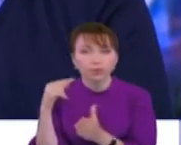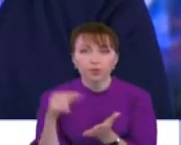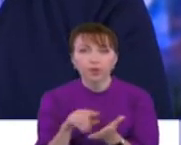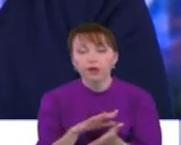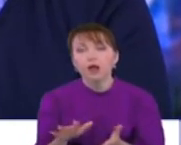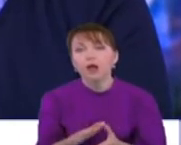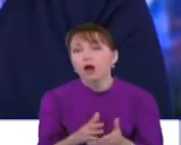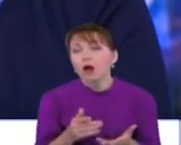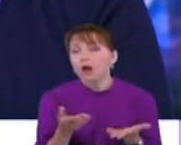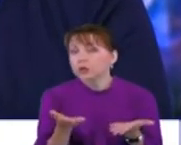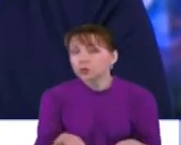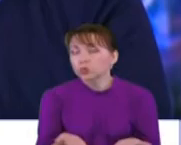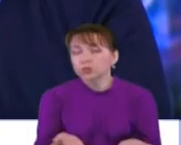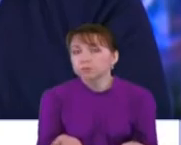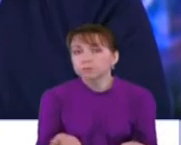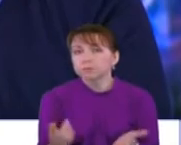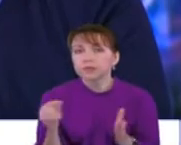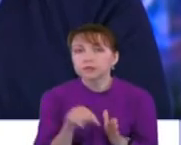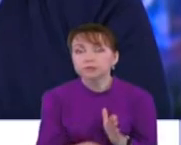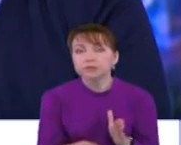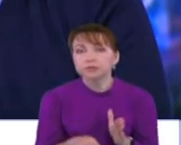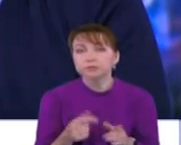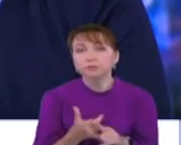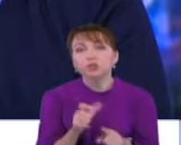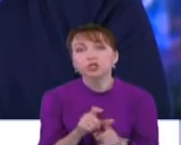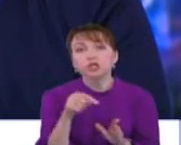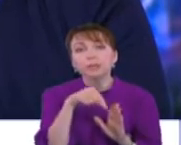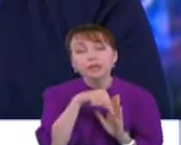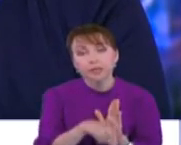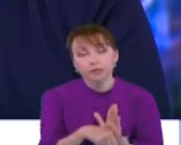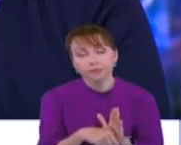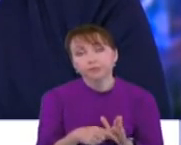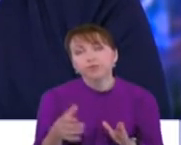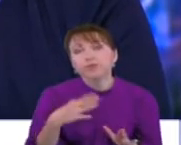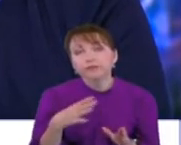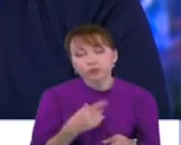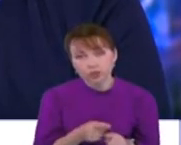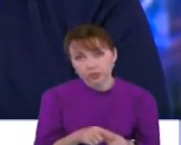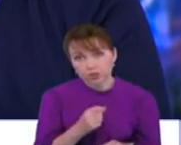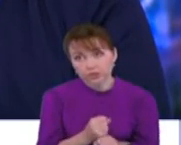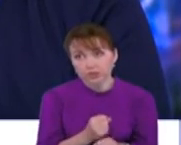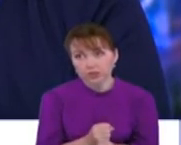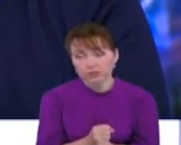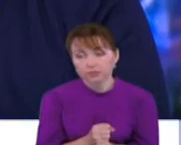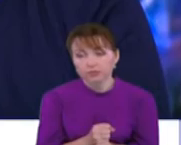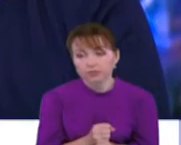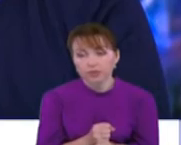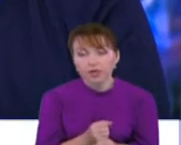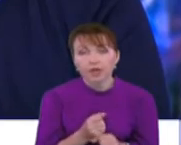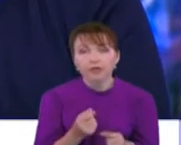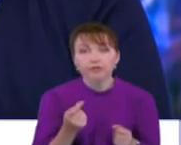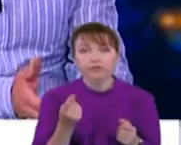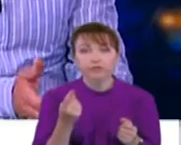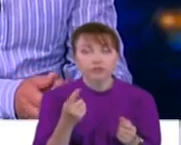тут просто зміст більш глибинний. Навіщо це робити в нейтральних